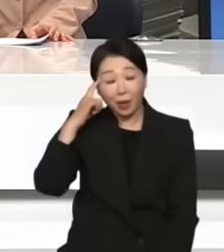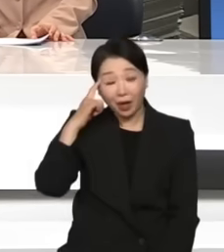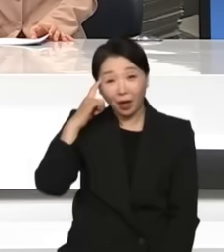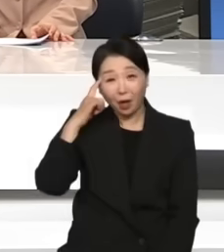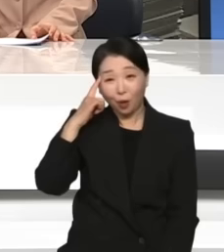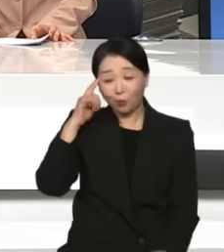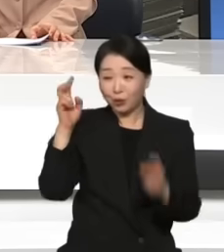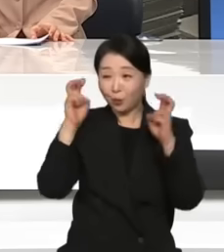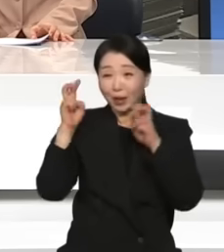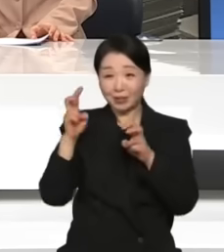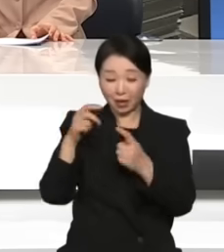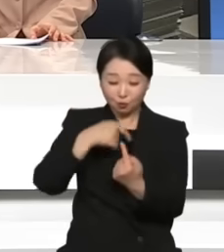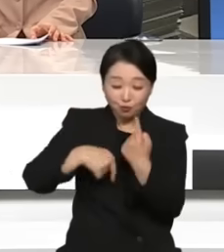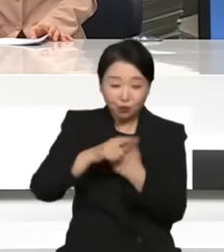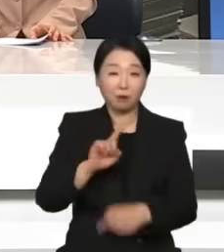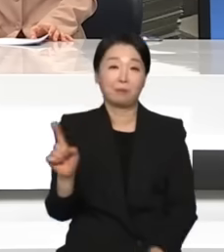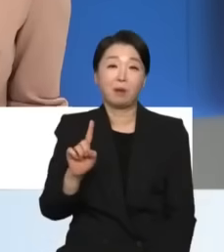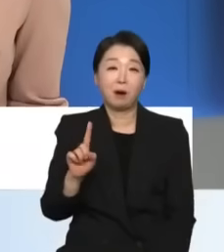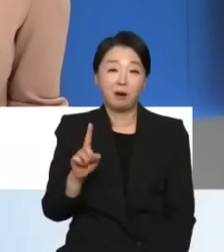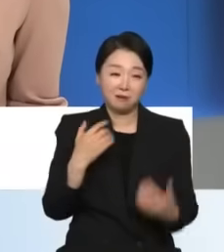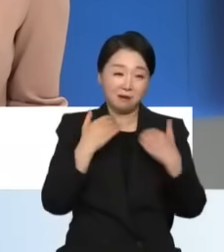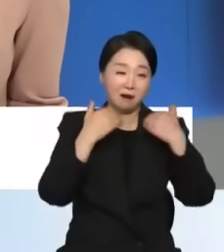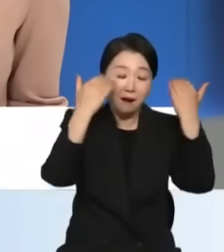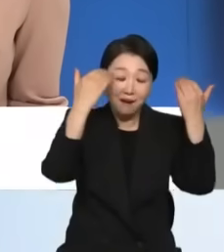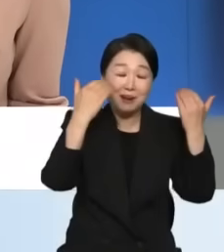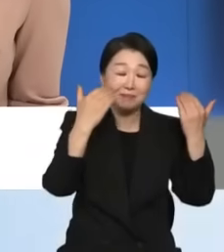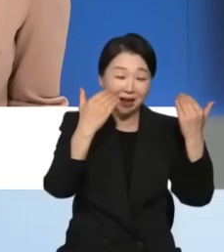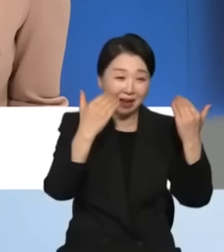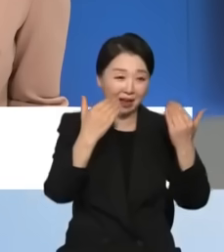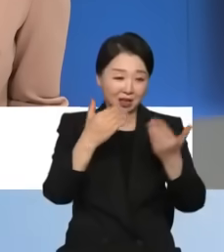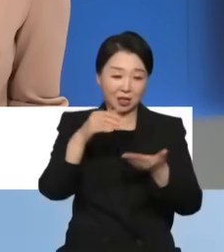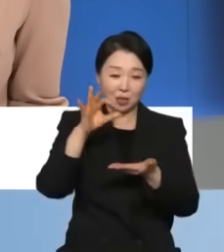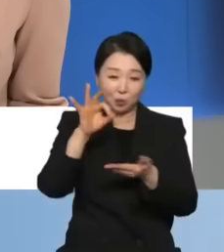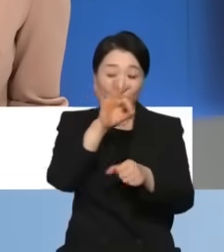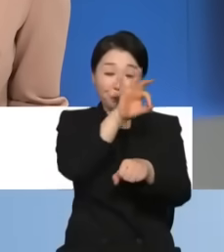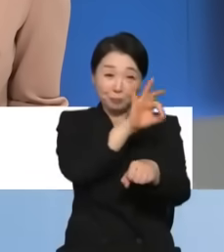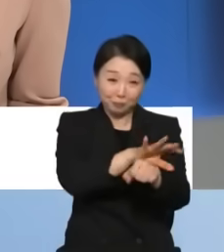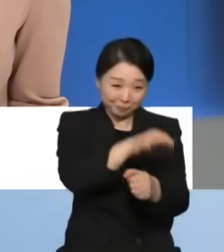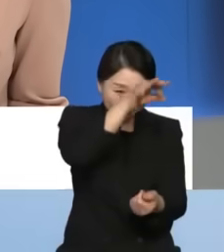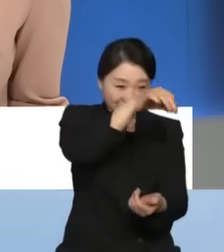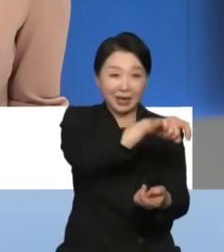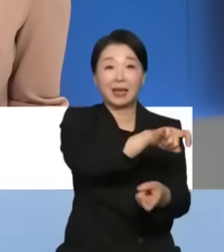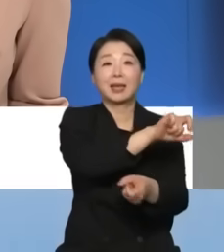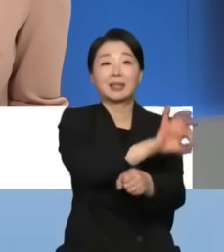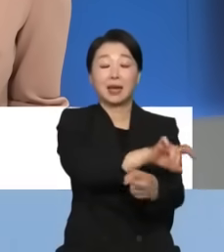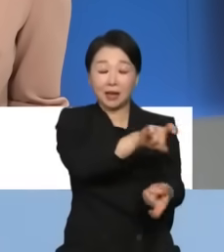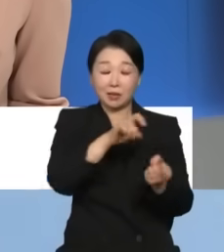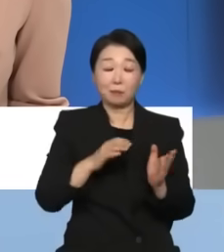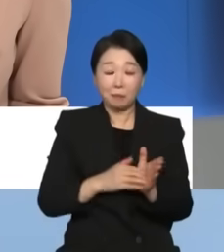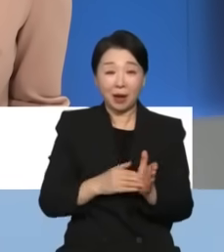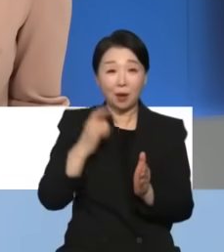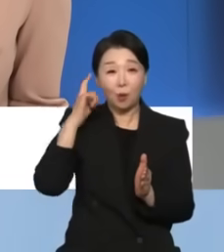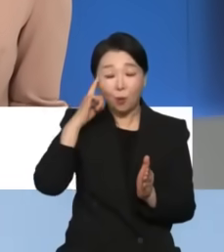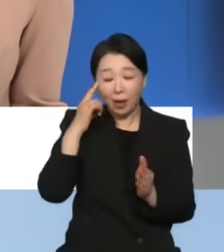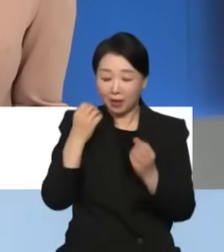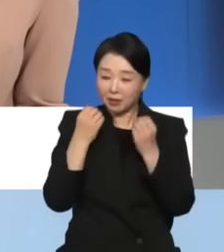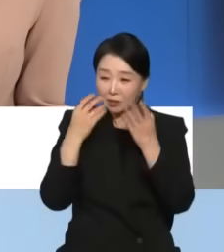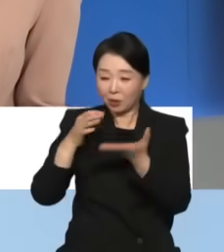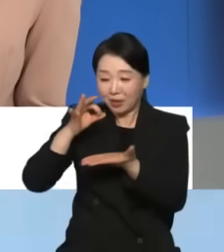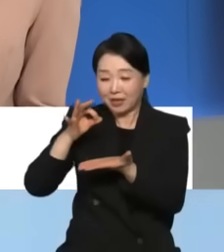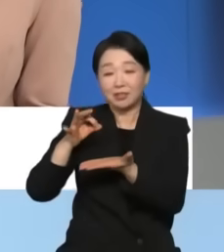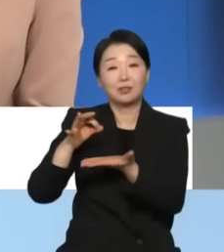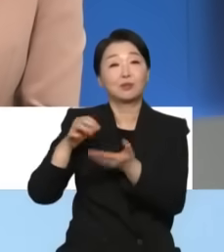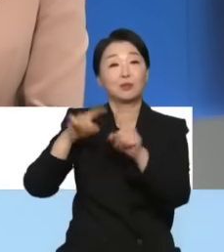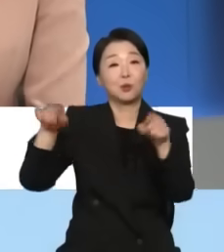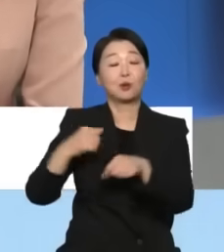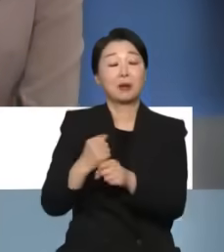어르신들한테 폐지를 비싸게 사서 이걸로 업사이클한 걸 통해서 페이퍼 캔버스라는 새로운 가치 있는 제품을 만들거든요. 네. 그